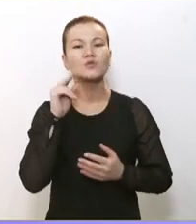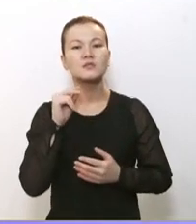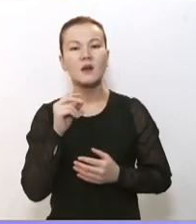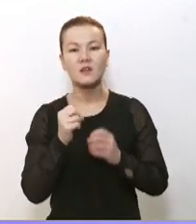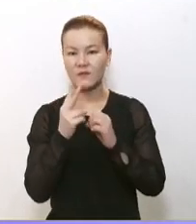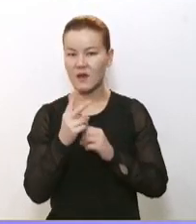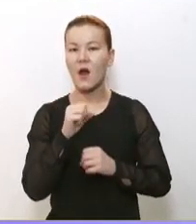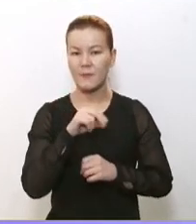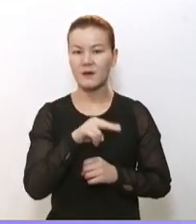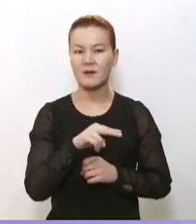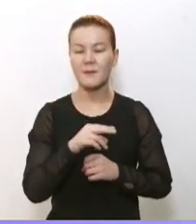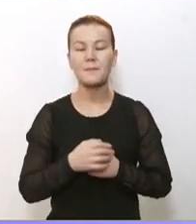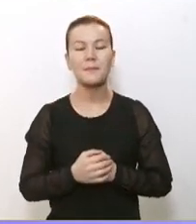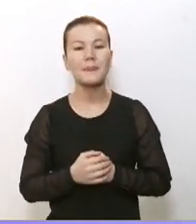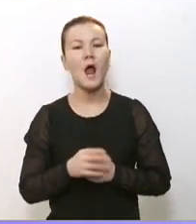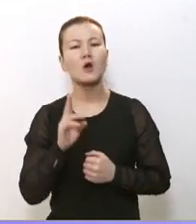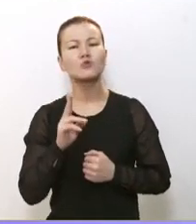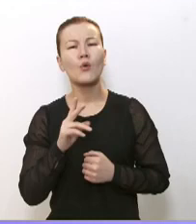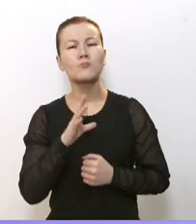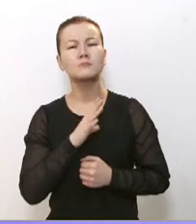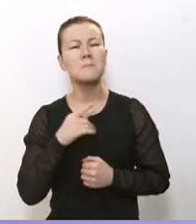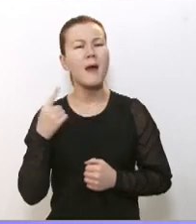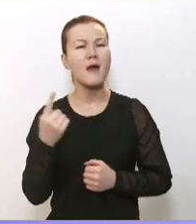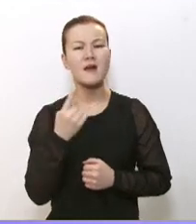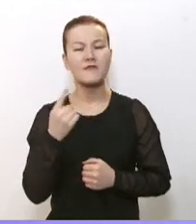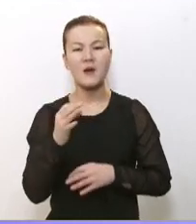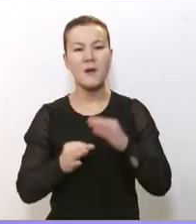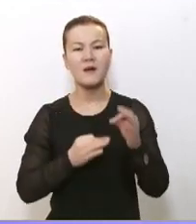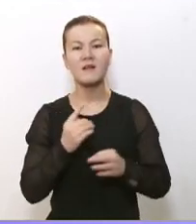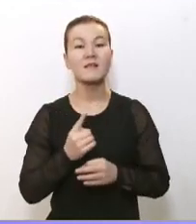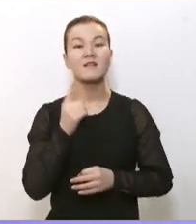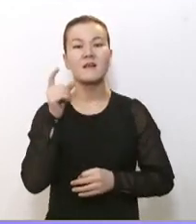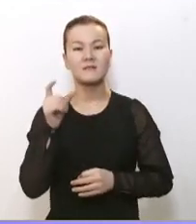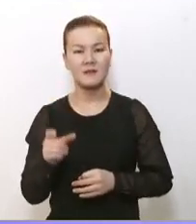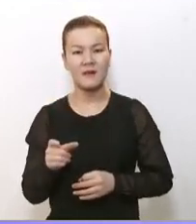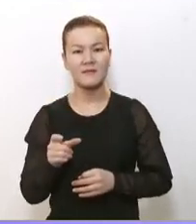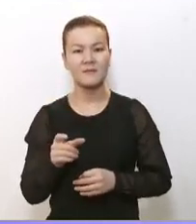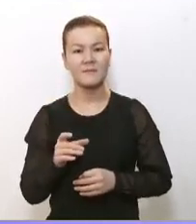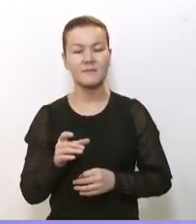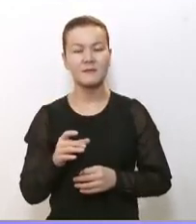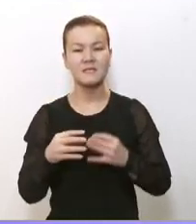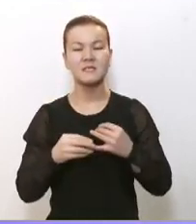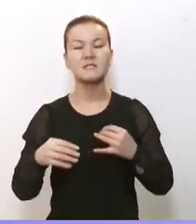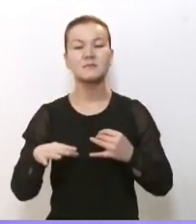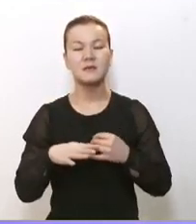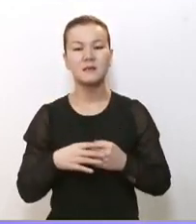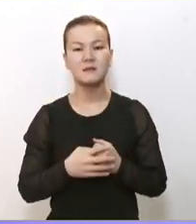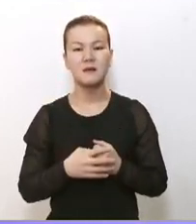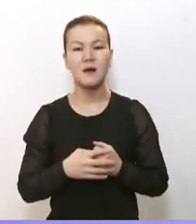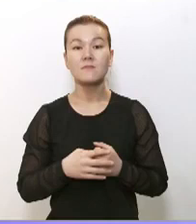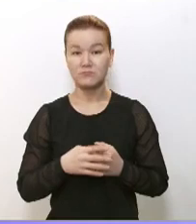12 апреля. А кто был первым космонавтом Земли? Верно,